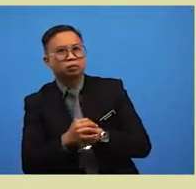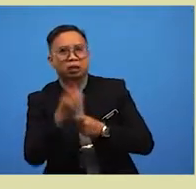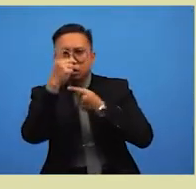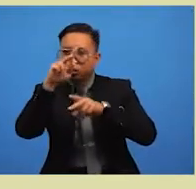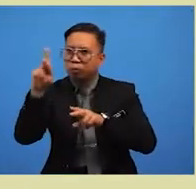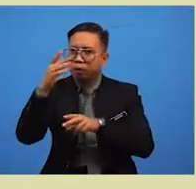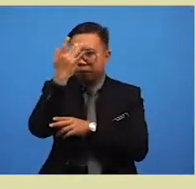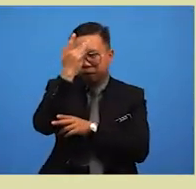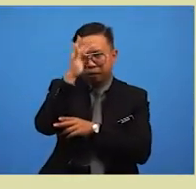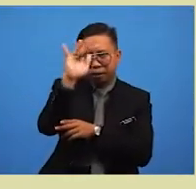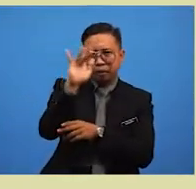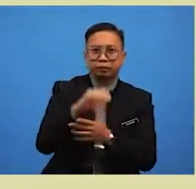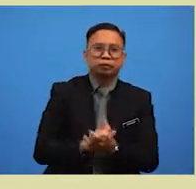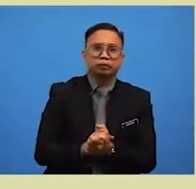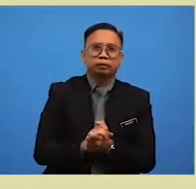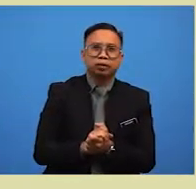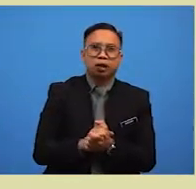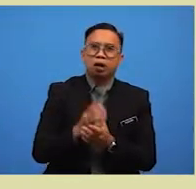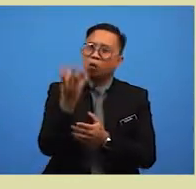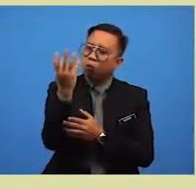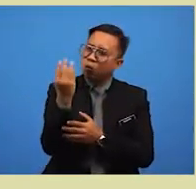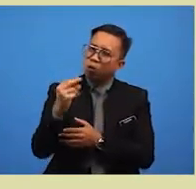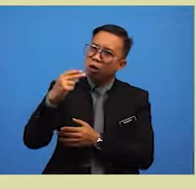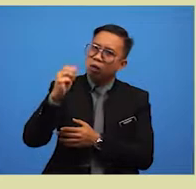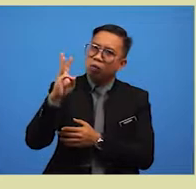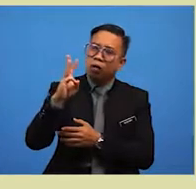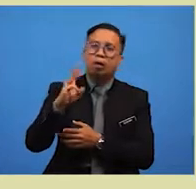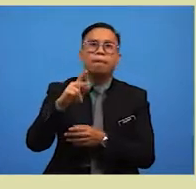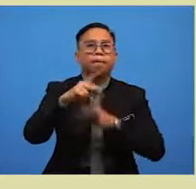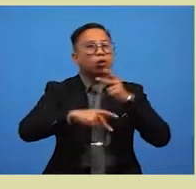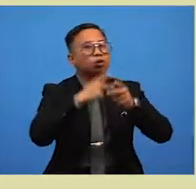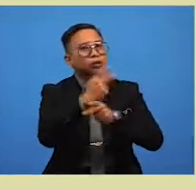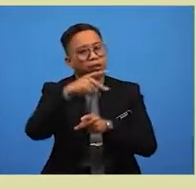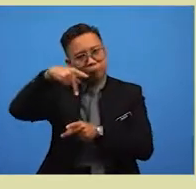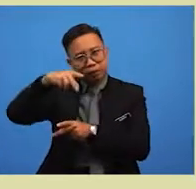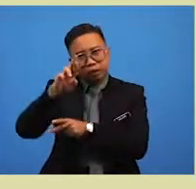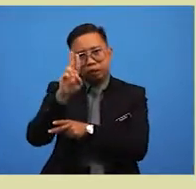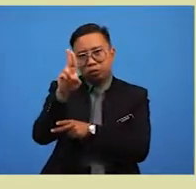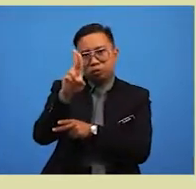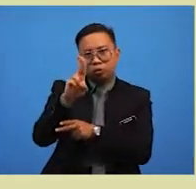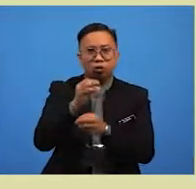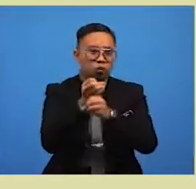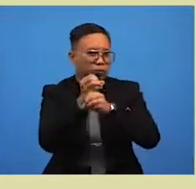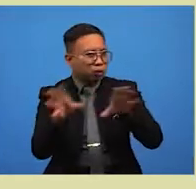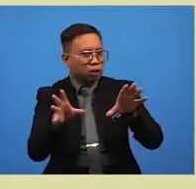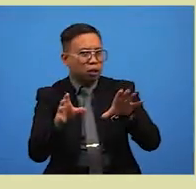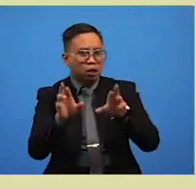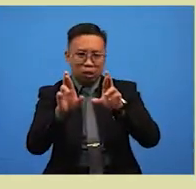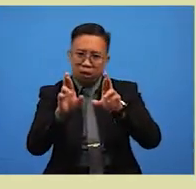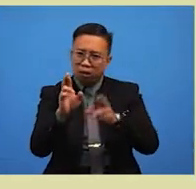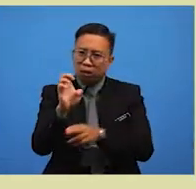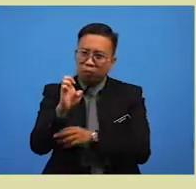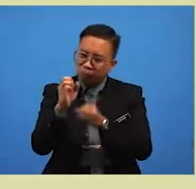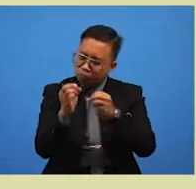yang bijak. Luluh hawa kimia merupakan proses PRU, pecahan, reputan